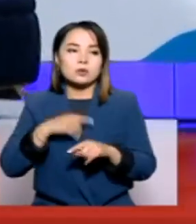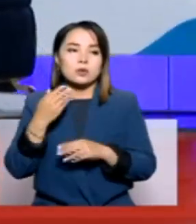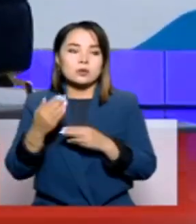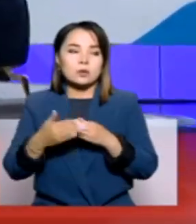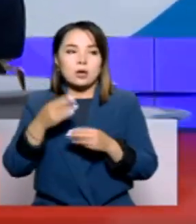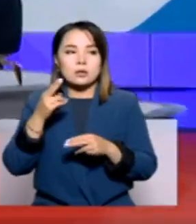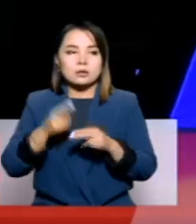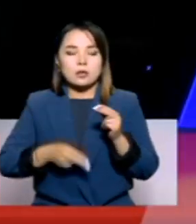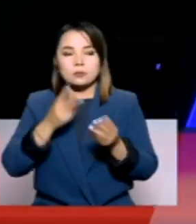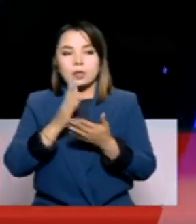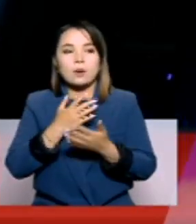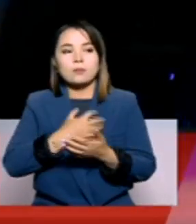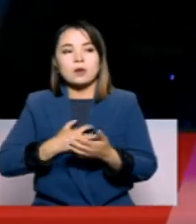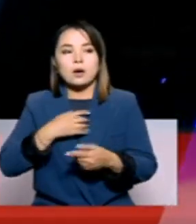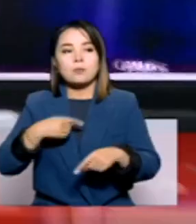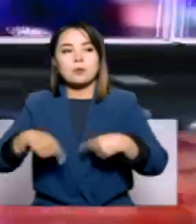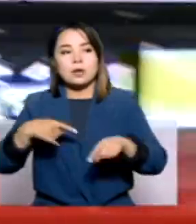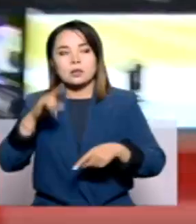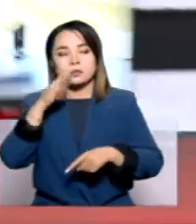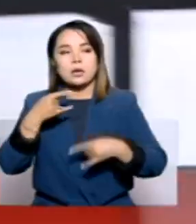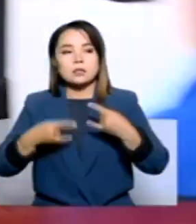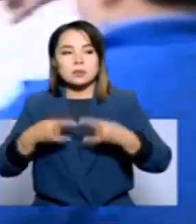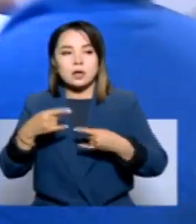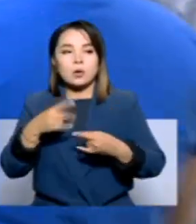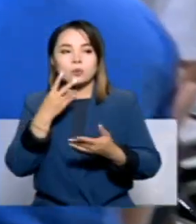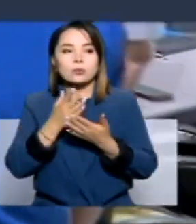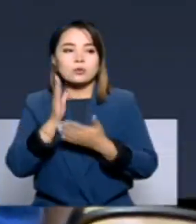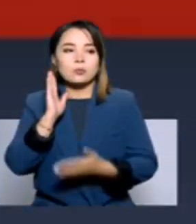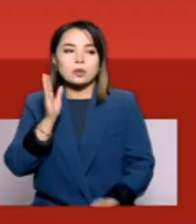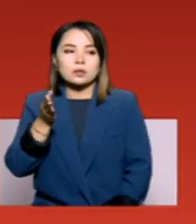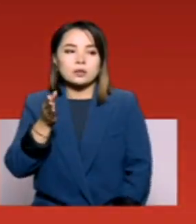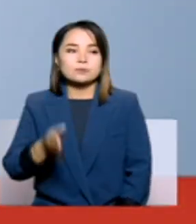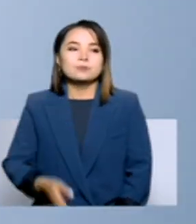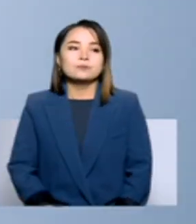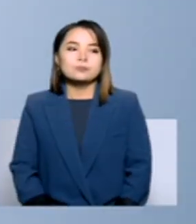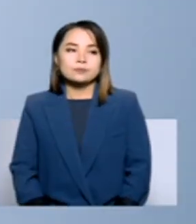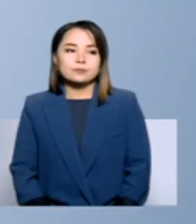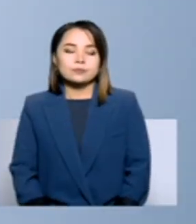жақын. Маңызды матчтарды Қазспорт пен Қазақстан көрсетеді.